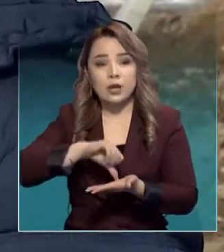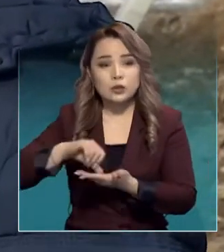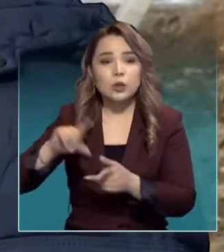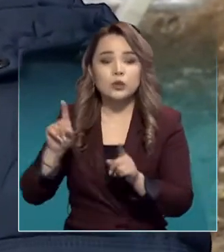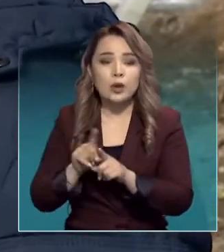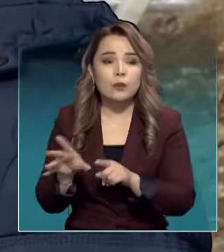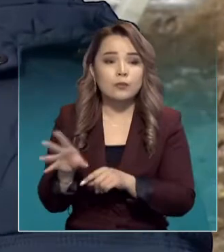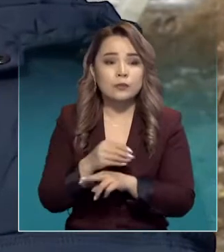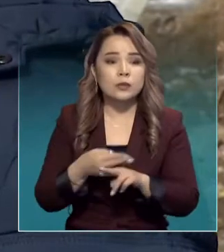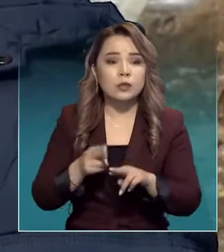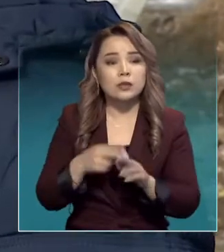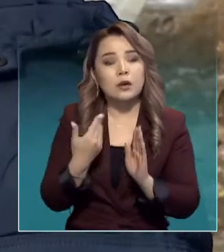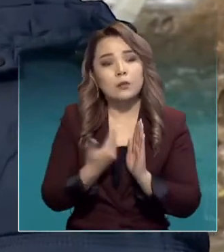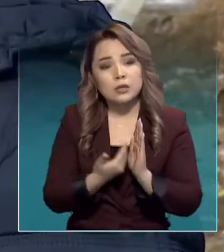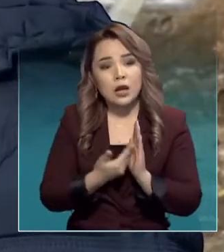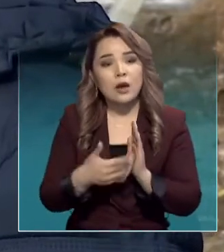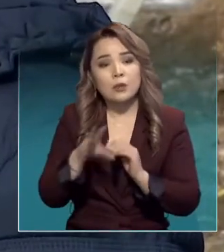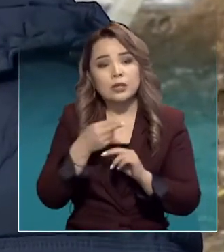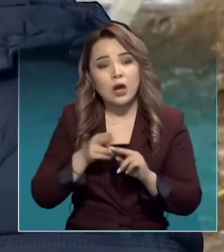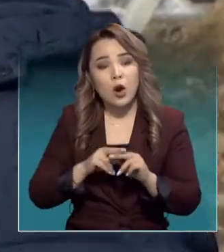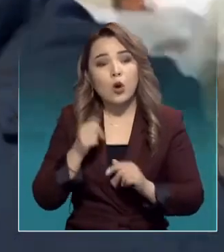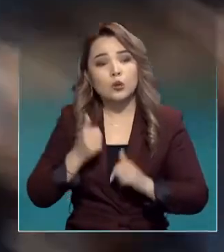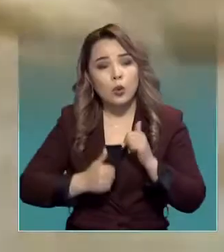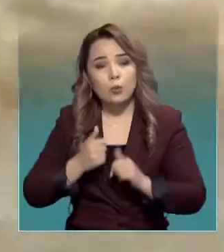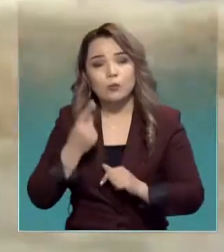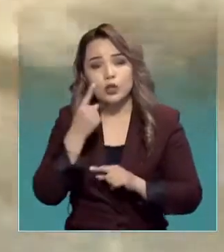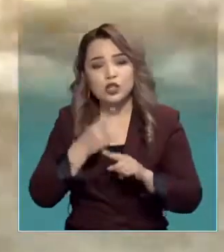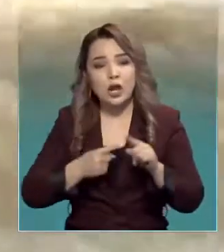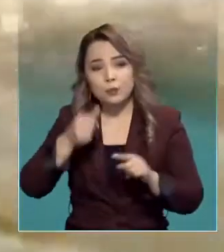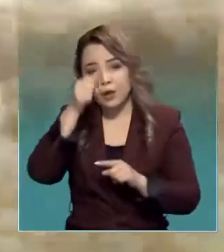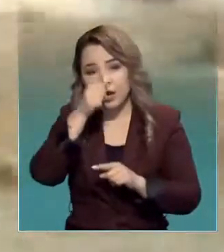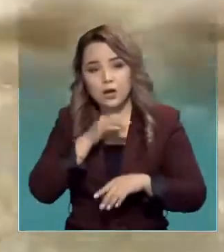тендерлердің мысалы конкурстарыңыз бір жарымай жүреді.